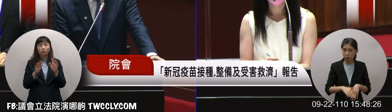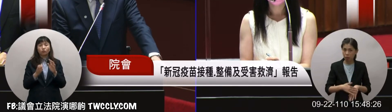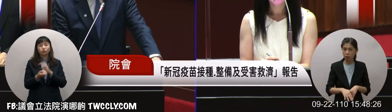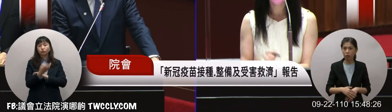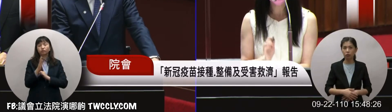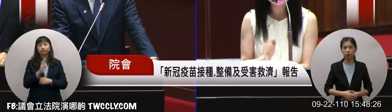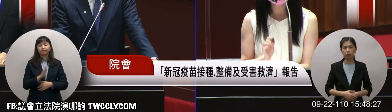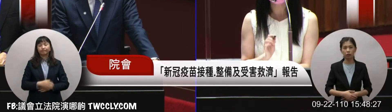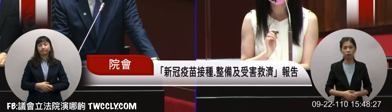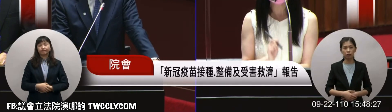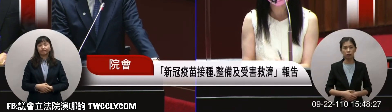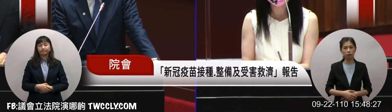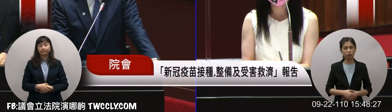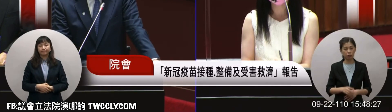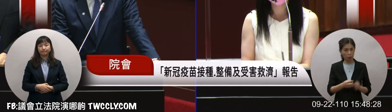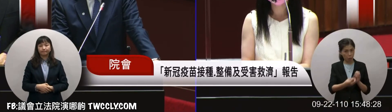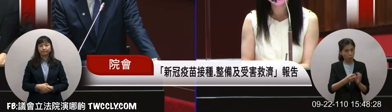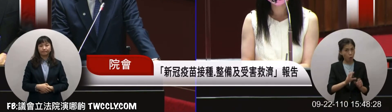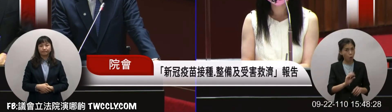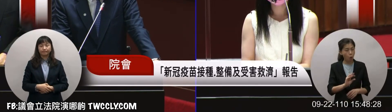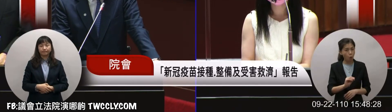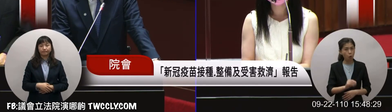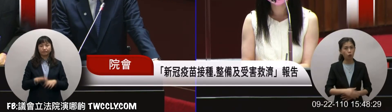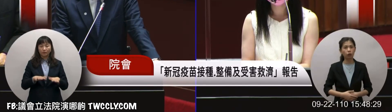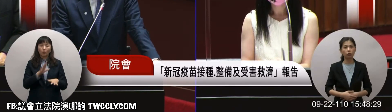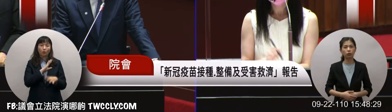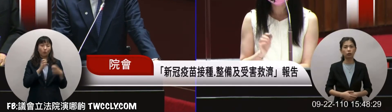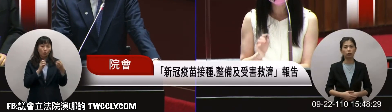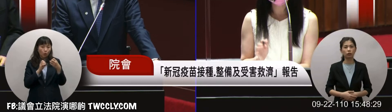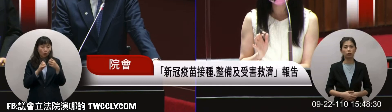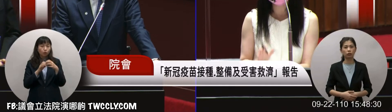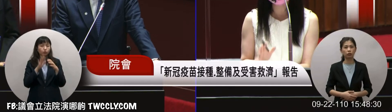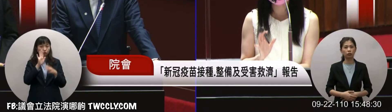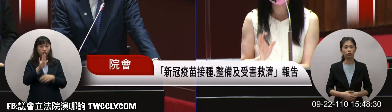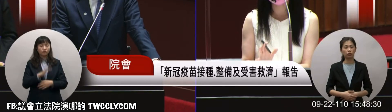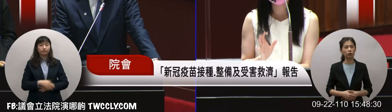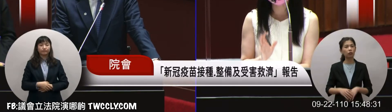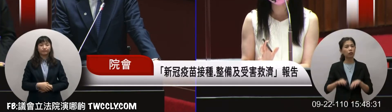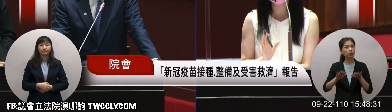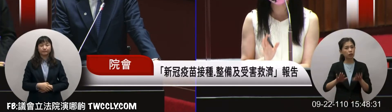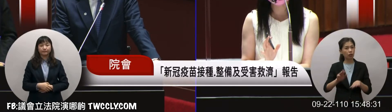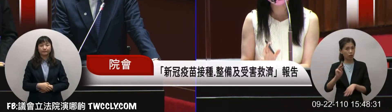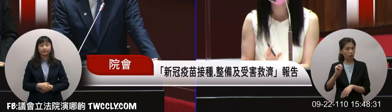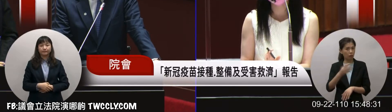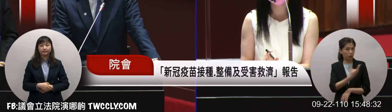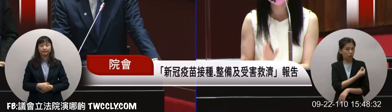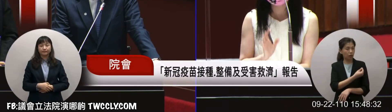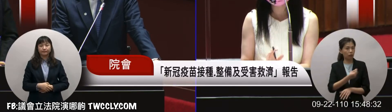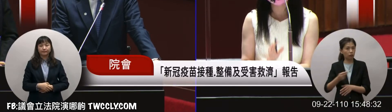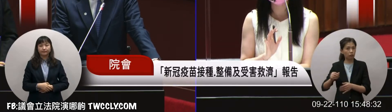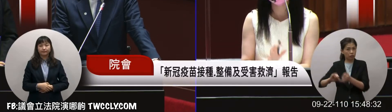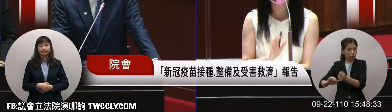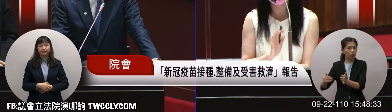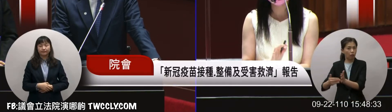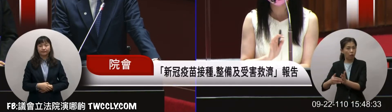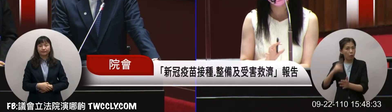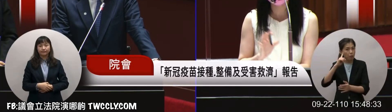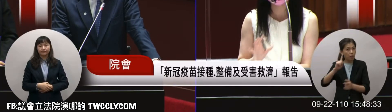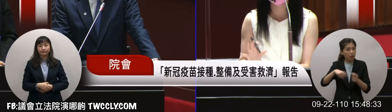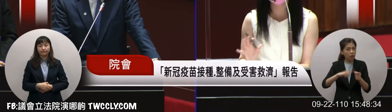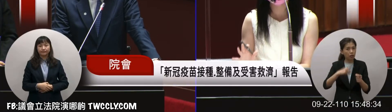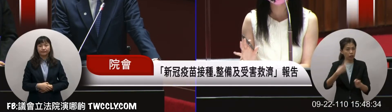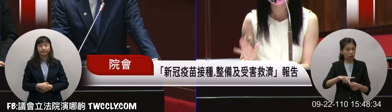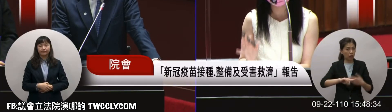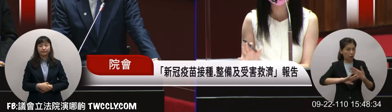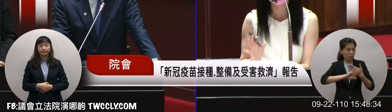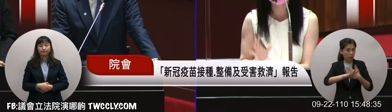了哈。 所以我们有在谈吗？ 我们当然有在了解。 所以我们目前除了莫德纳加购之外，明年我们是不是还会采购